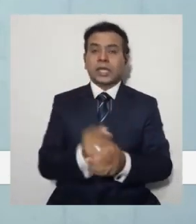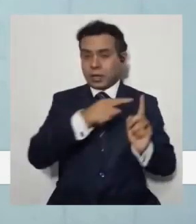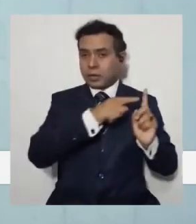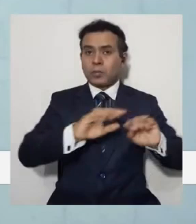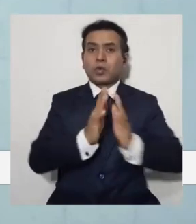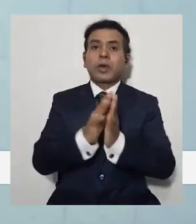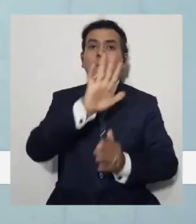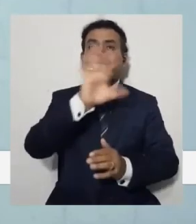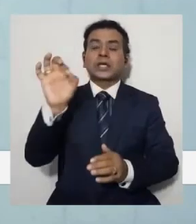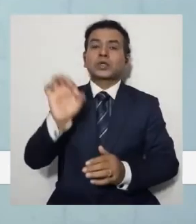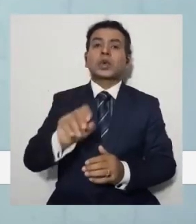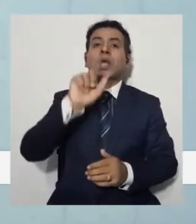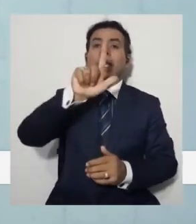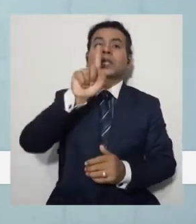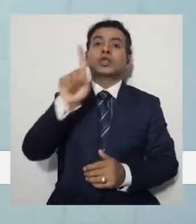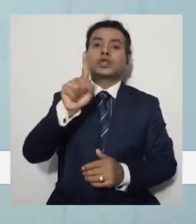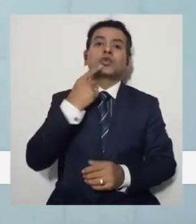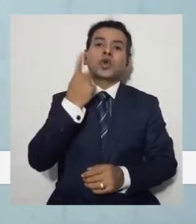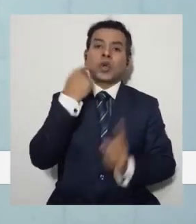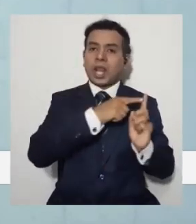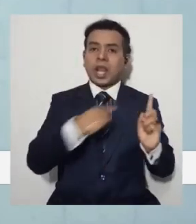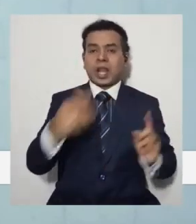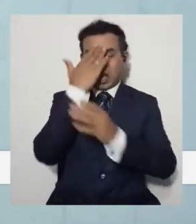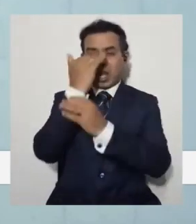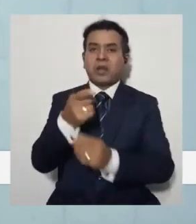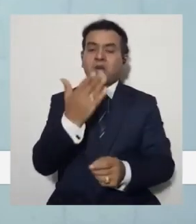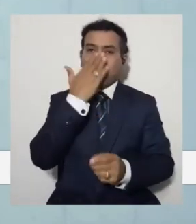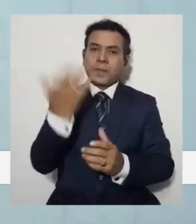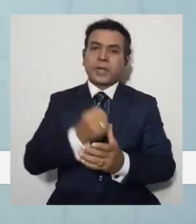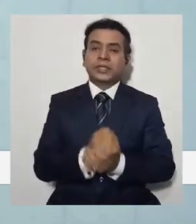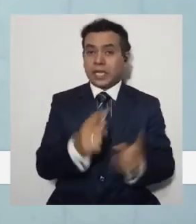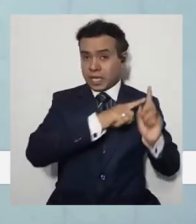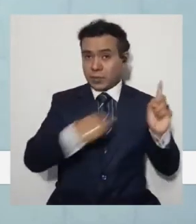পর্যন্ত কোভিড আক্রান্ত ব্যক্তি শনাক্ত হলো 8,231 জন।